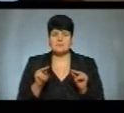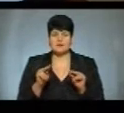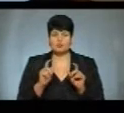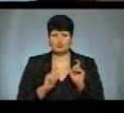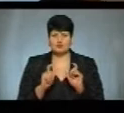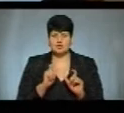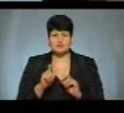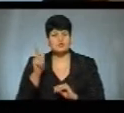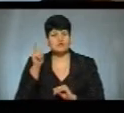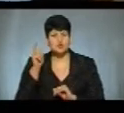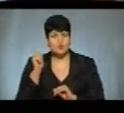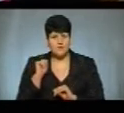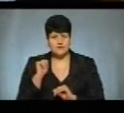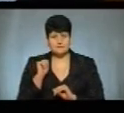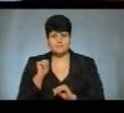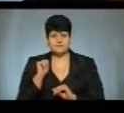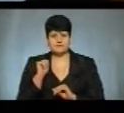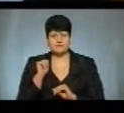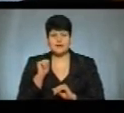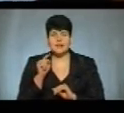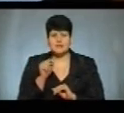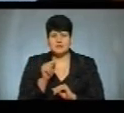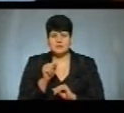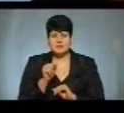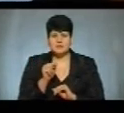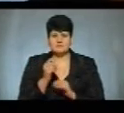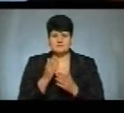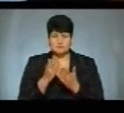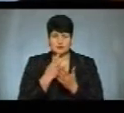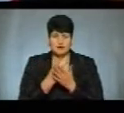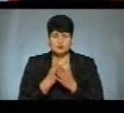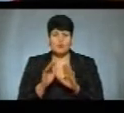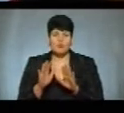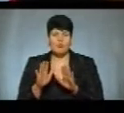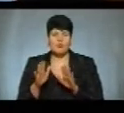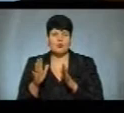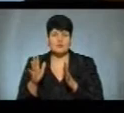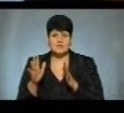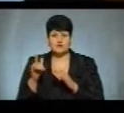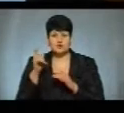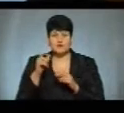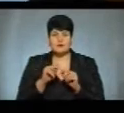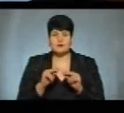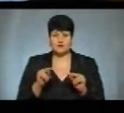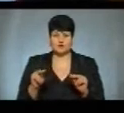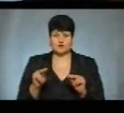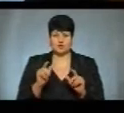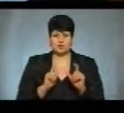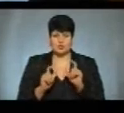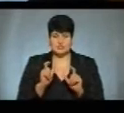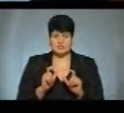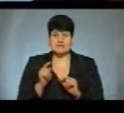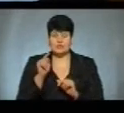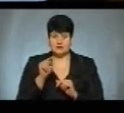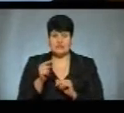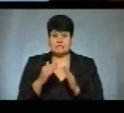в Чорткові, приурочена власне події, бо Чортковське педучилище – одне з будівель, де